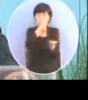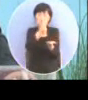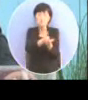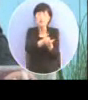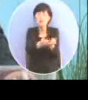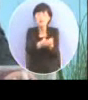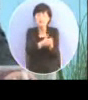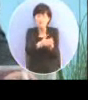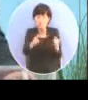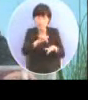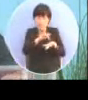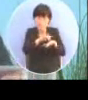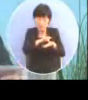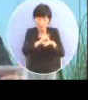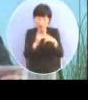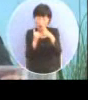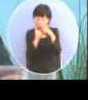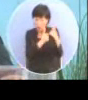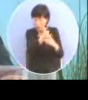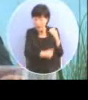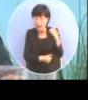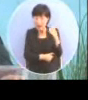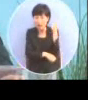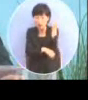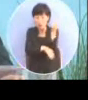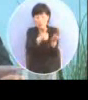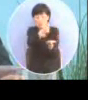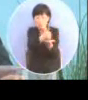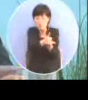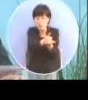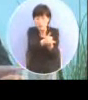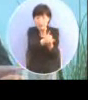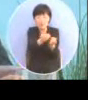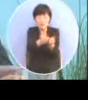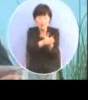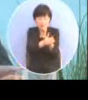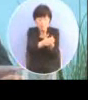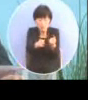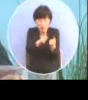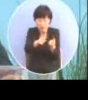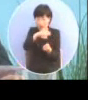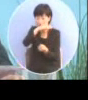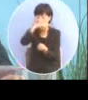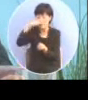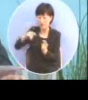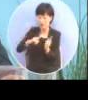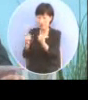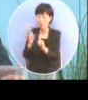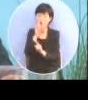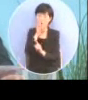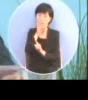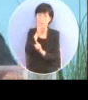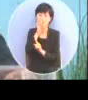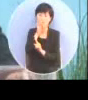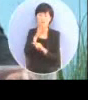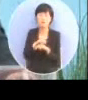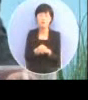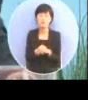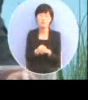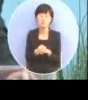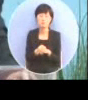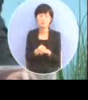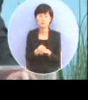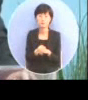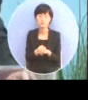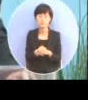원죄로 말미암아 절대로 바로 될 수 없도록. 아, con người đã bị Satan lừa dối bởi nguyên tội, cho nên